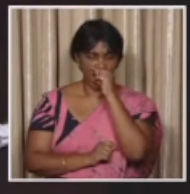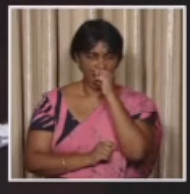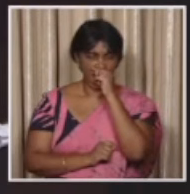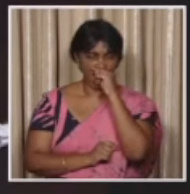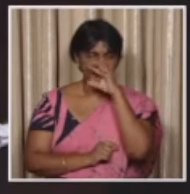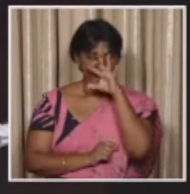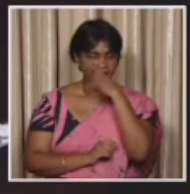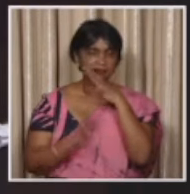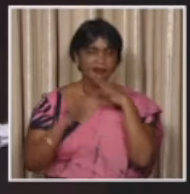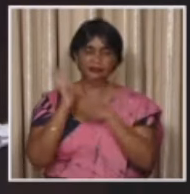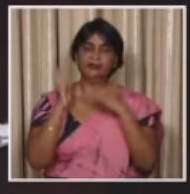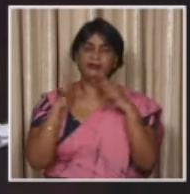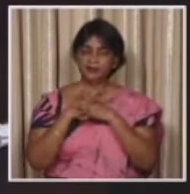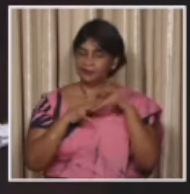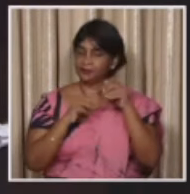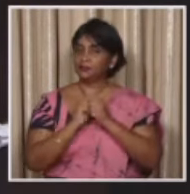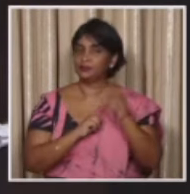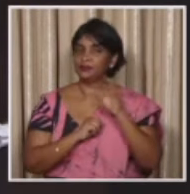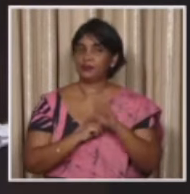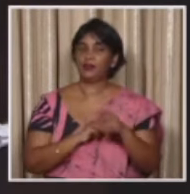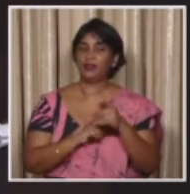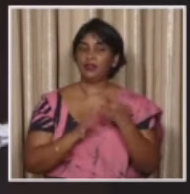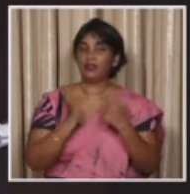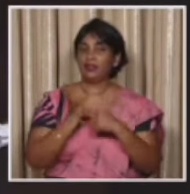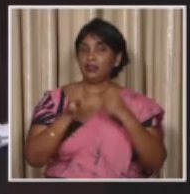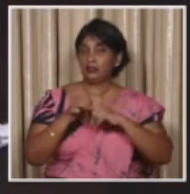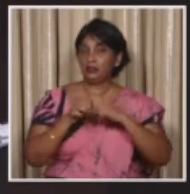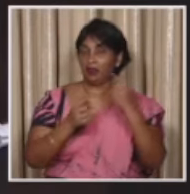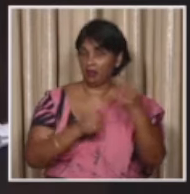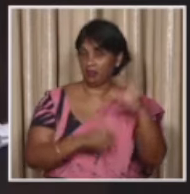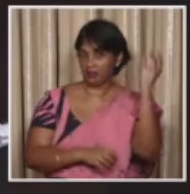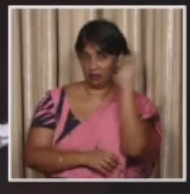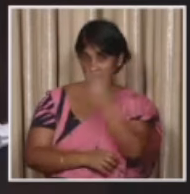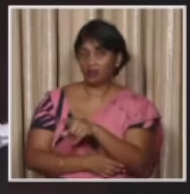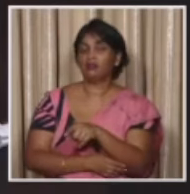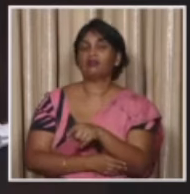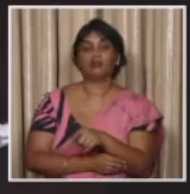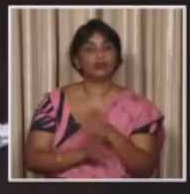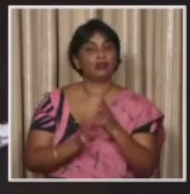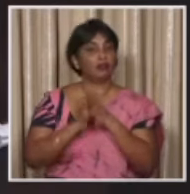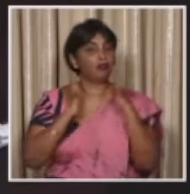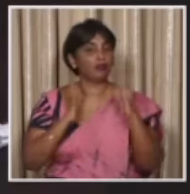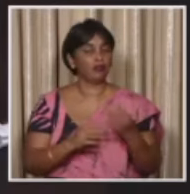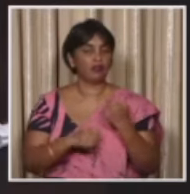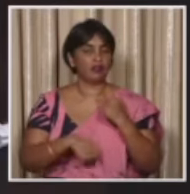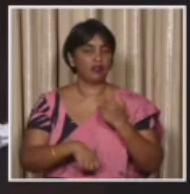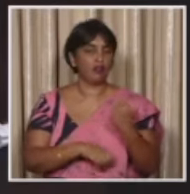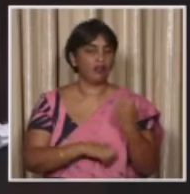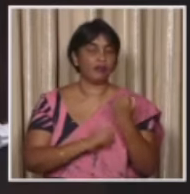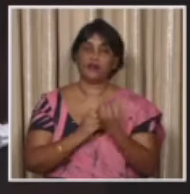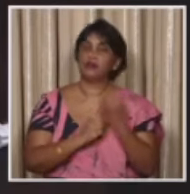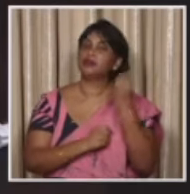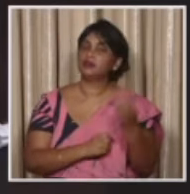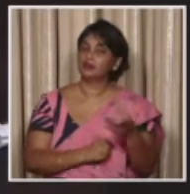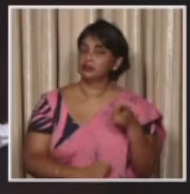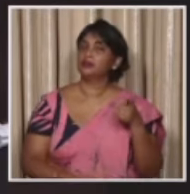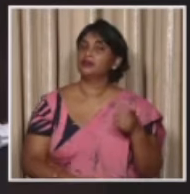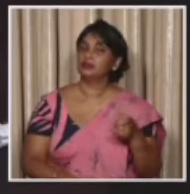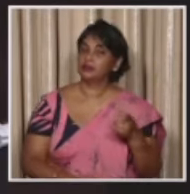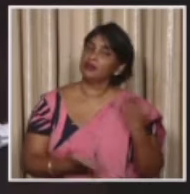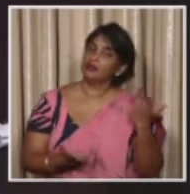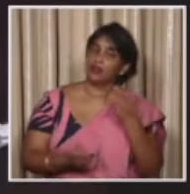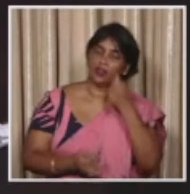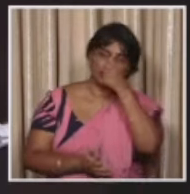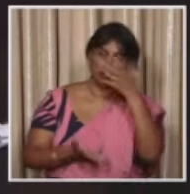තුල ඒ අන්සොලිසිටඩ් ප්‍රපෝසල් එකට වැඩි ටැරිෆ් රේට් එකක් ලබා දීලා කොතනකින් හරි